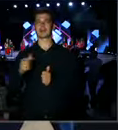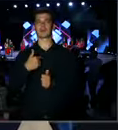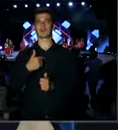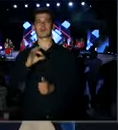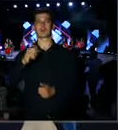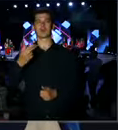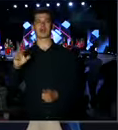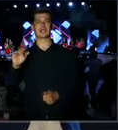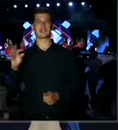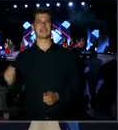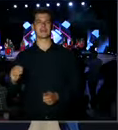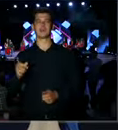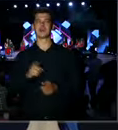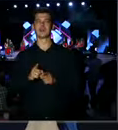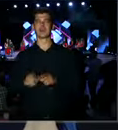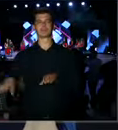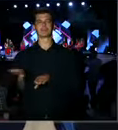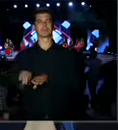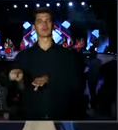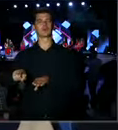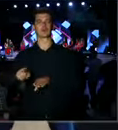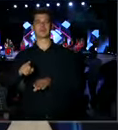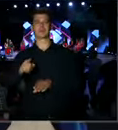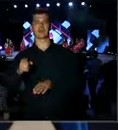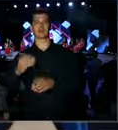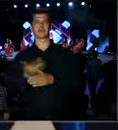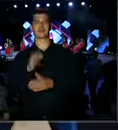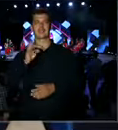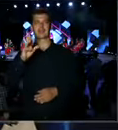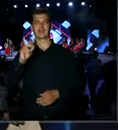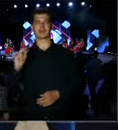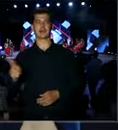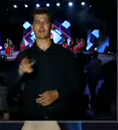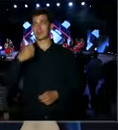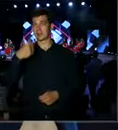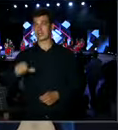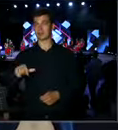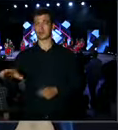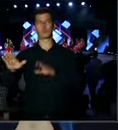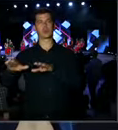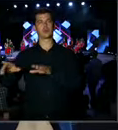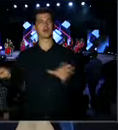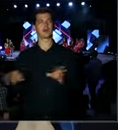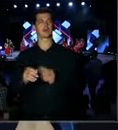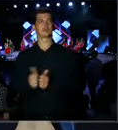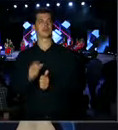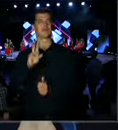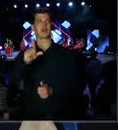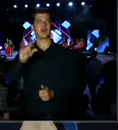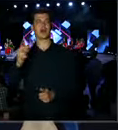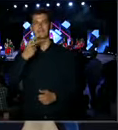Sunrise Medical, dostawkę do wózka od firmy Striker, tygodniowy pobyt z osobą towarzyszącą od Willa